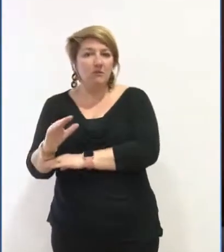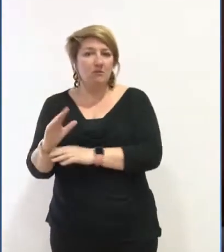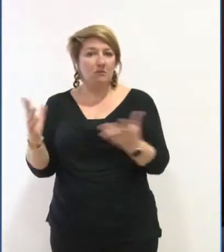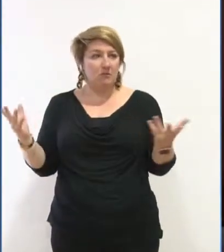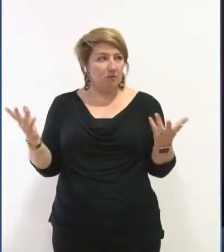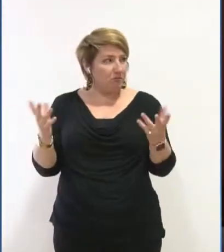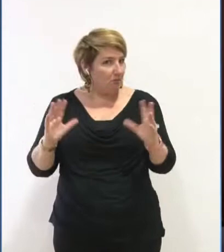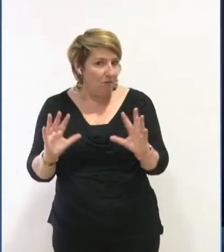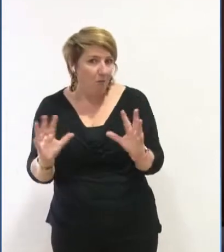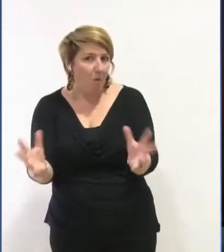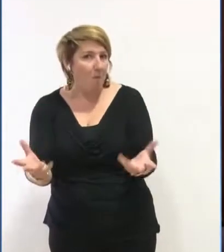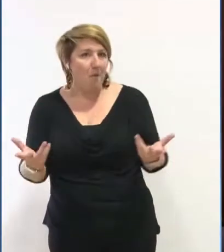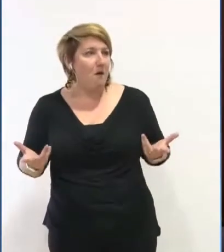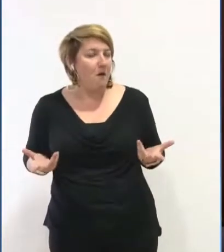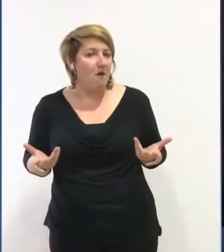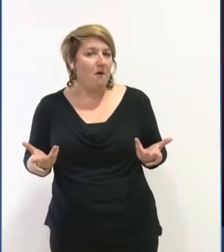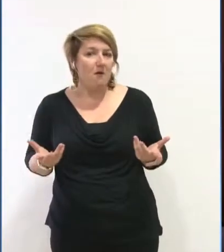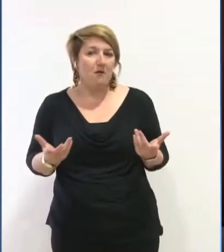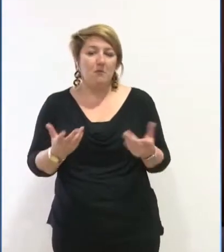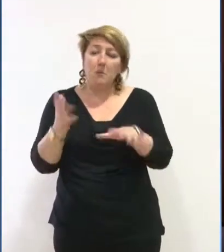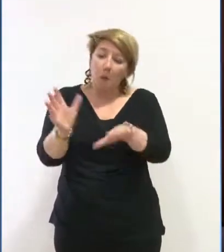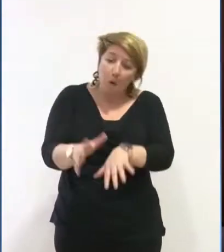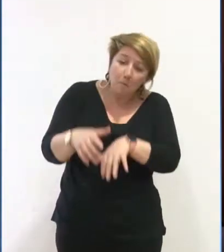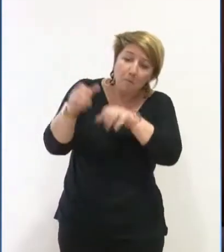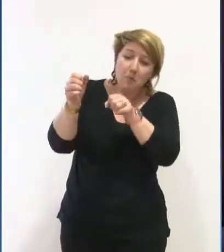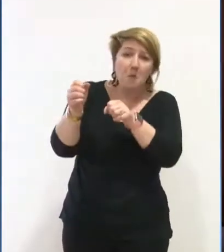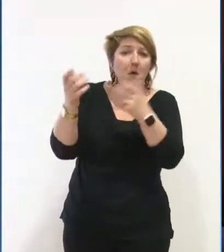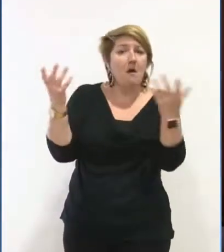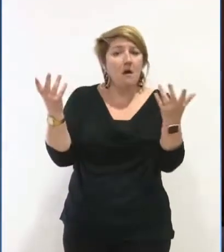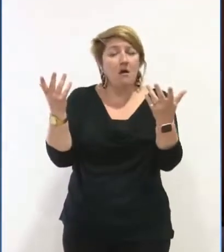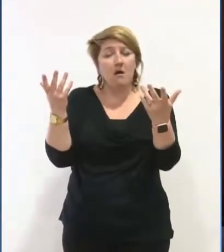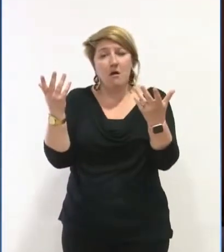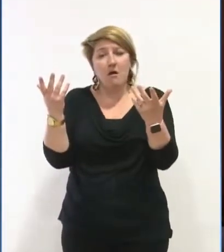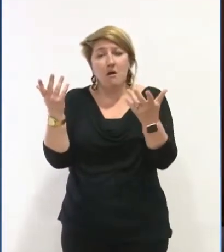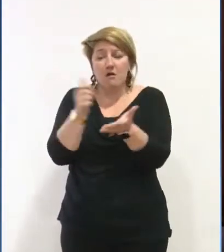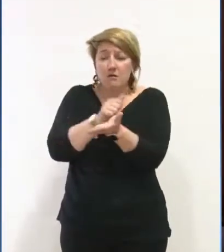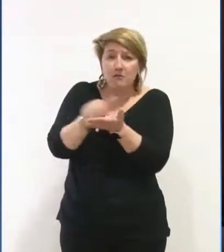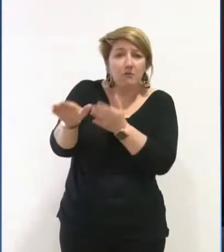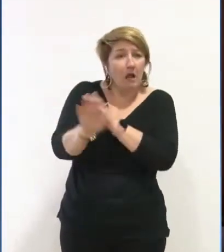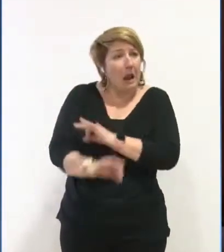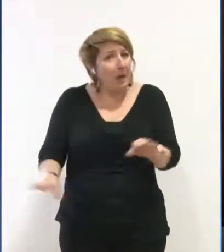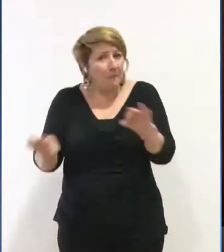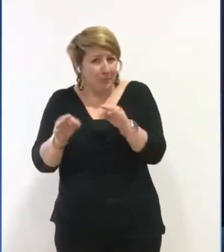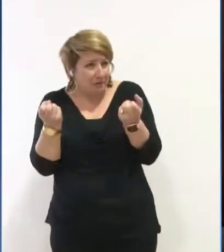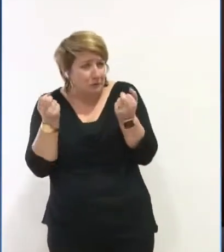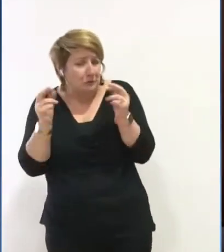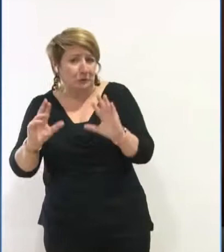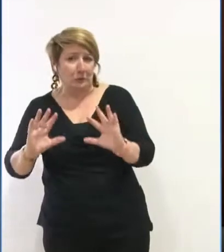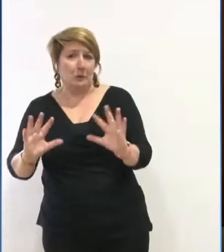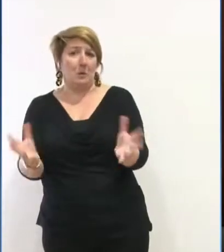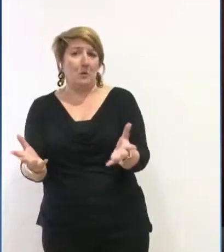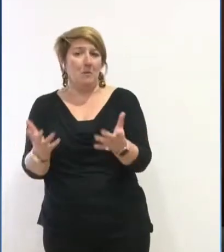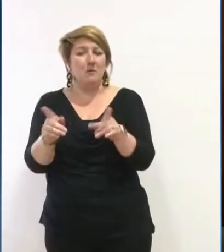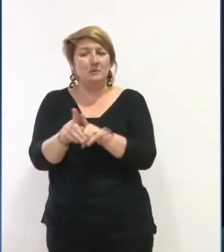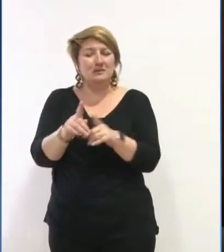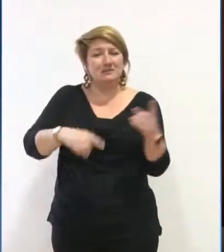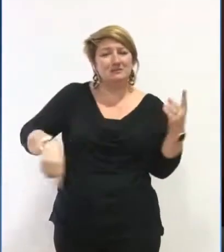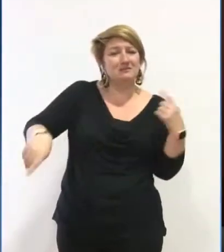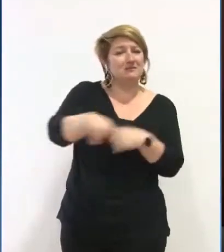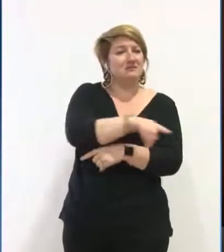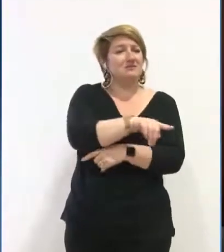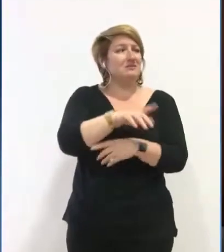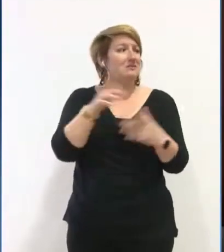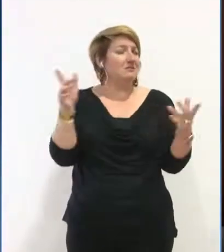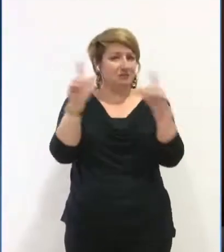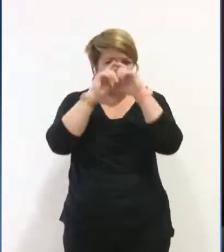à la préservation des emplois existants et comment le régime statutaire des salariés de chaque organisme pourra-t-il lui